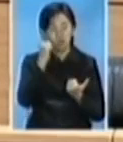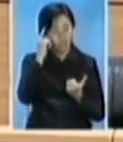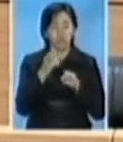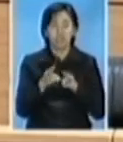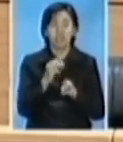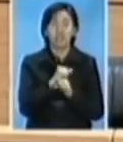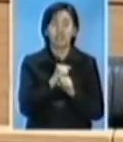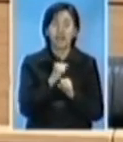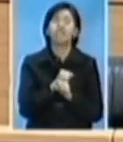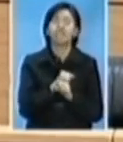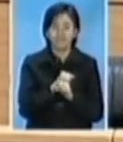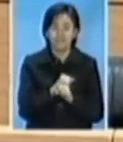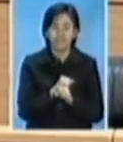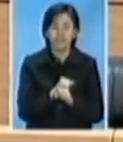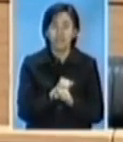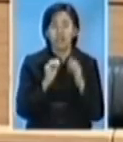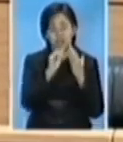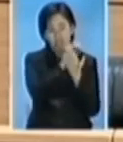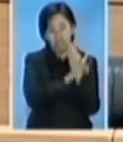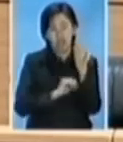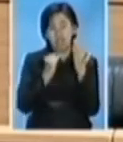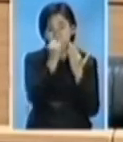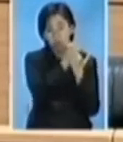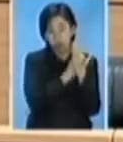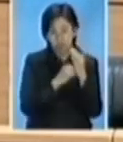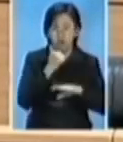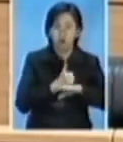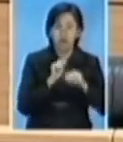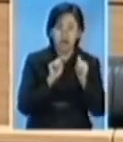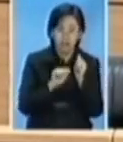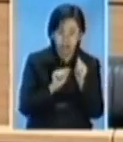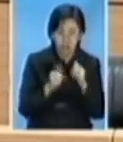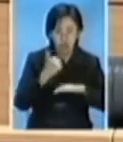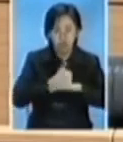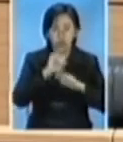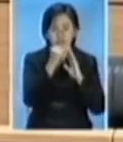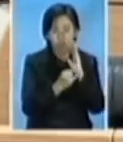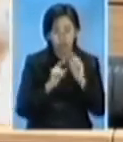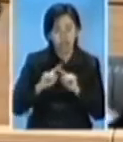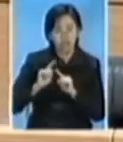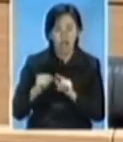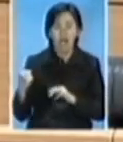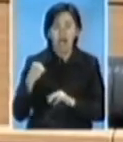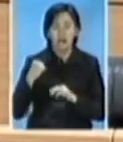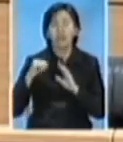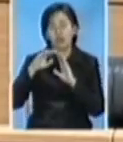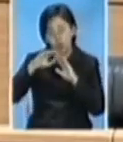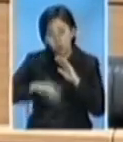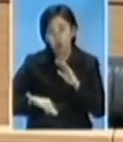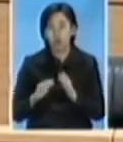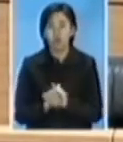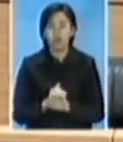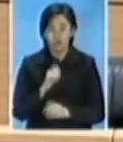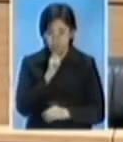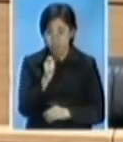นี้ต้องลดทอนอำนาจของนายอำเภอและผู้ว่าลองมาสัมภาษณ์ผมสักทีไ